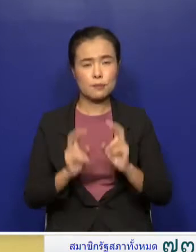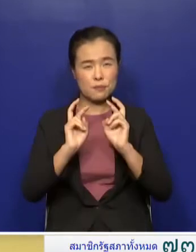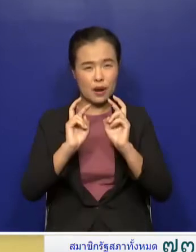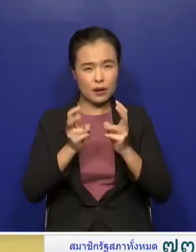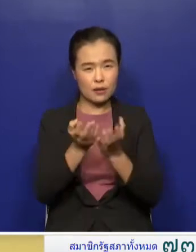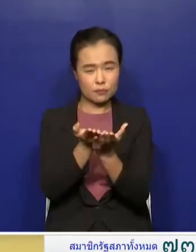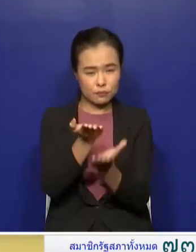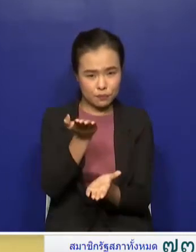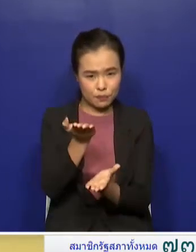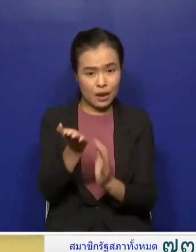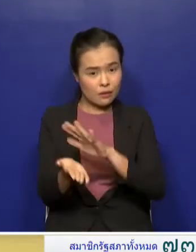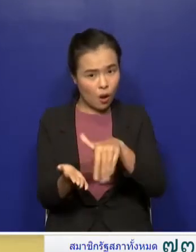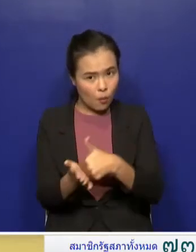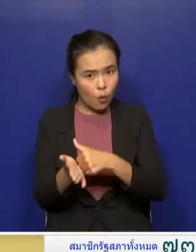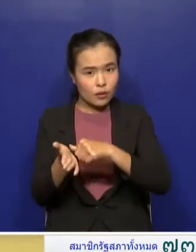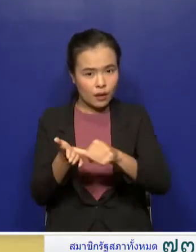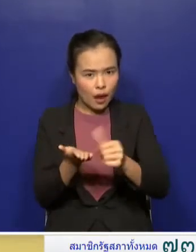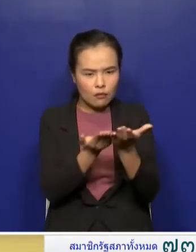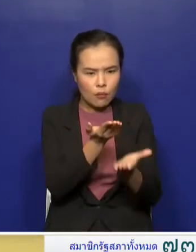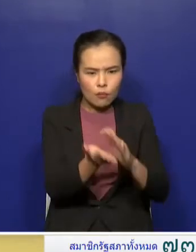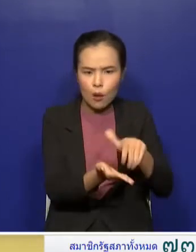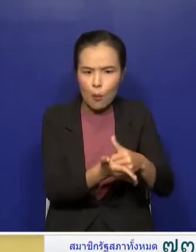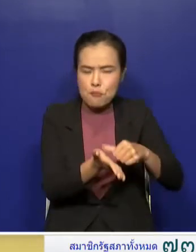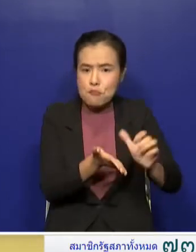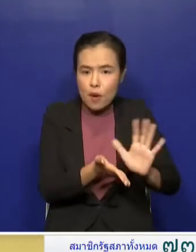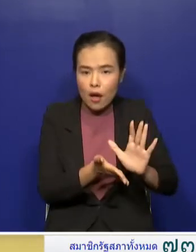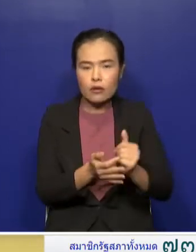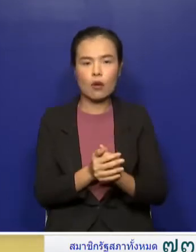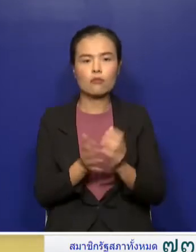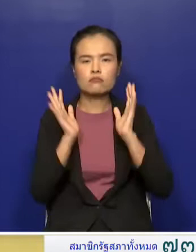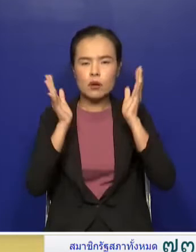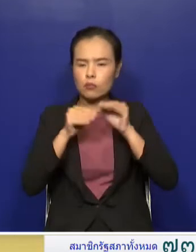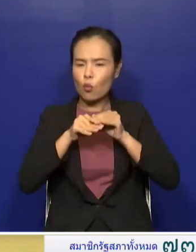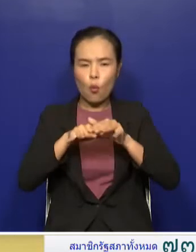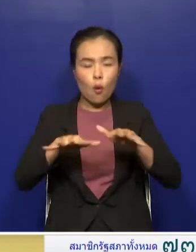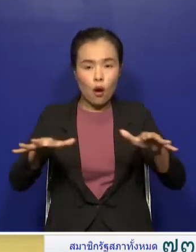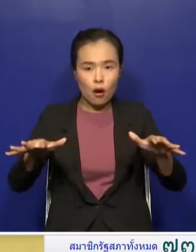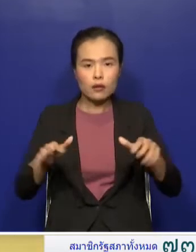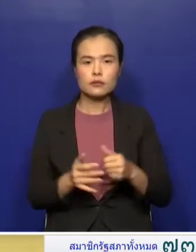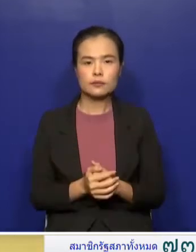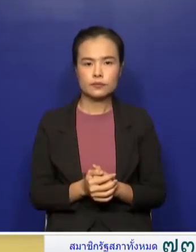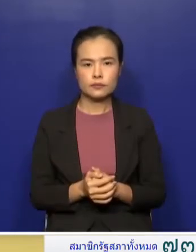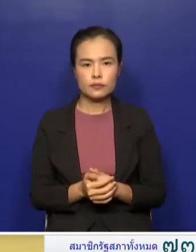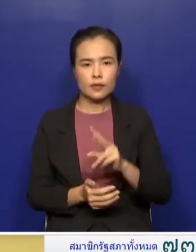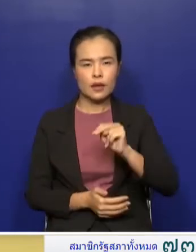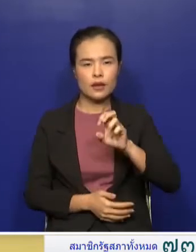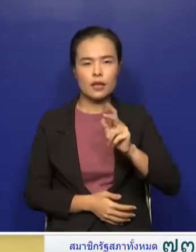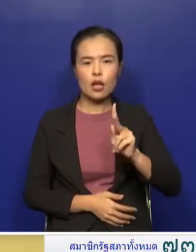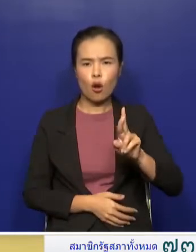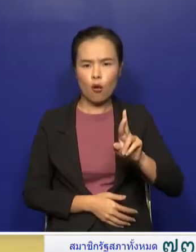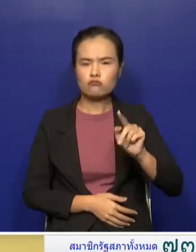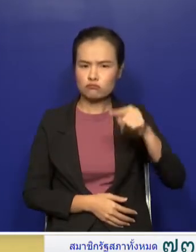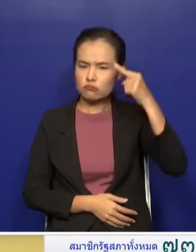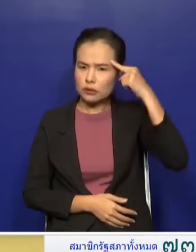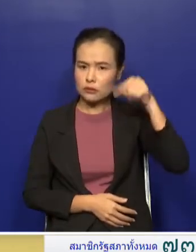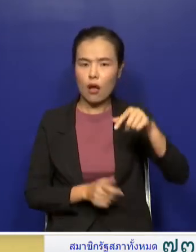ทั้งฉบับหรือไม่แก้ทั้งฉบับเนี่ยในการบริการชุดนี้อภิปรายกันกว้างขวางมากอันนี้ก่อนจำนงอยู่ด้วยกันท่านก็บอกว่าเคยไป